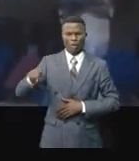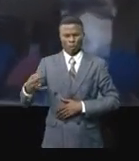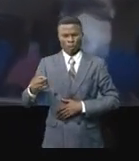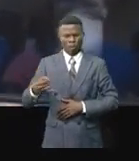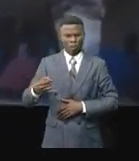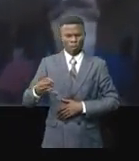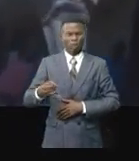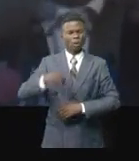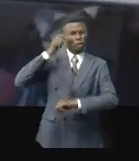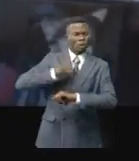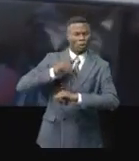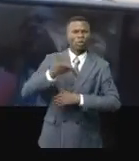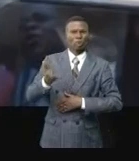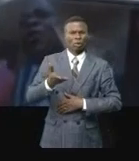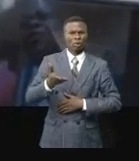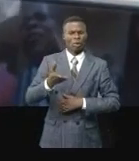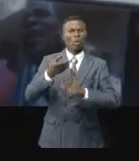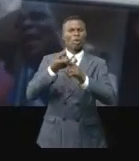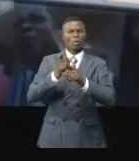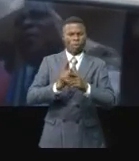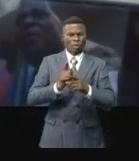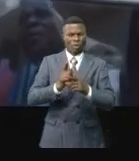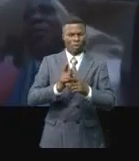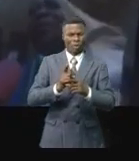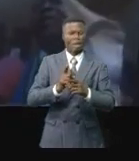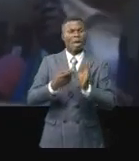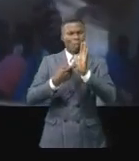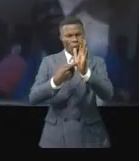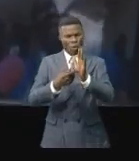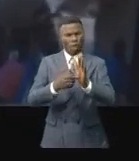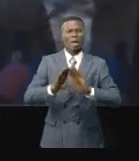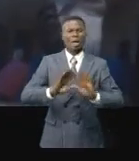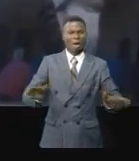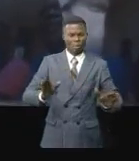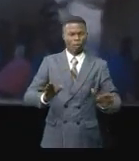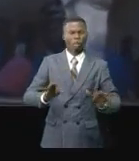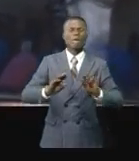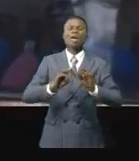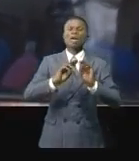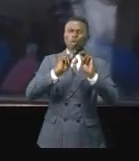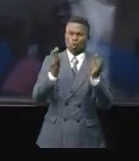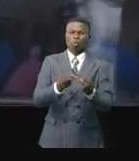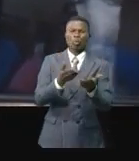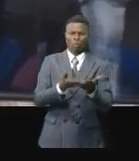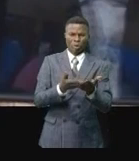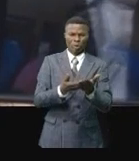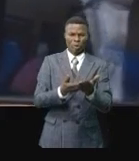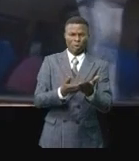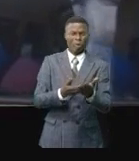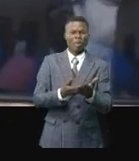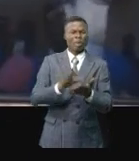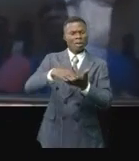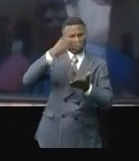auxiliaire de justice, ressort ou relève de cette catégorie. Et donc, Lina Forge